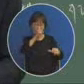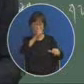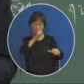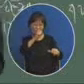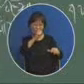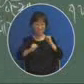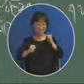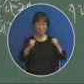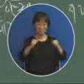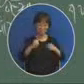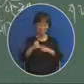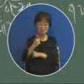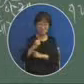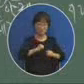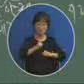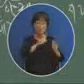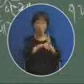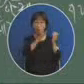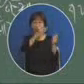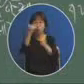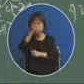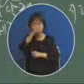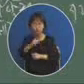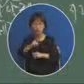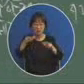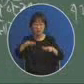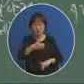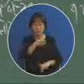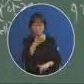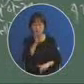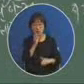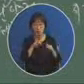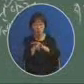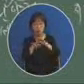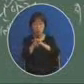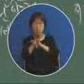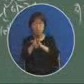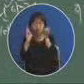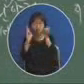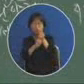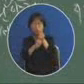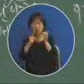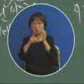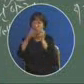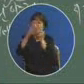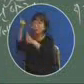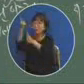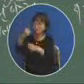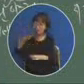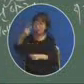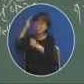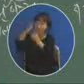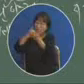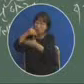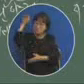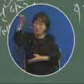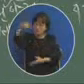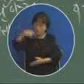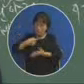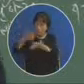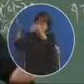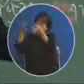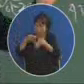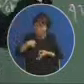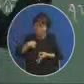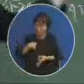and sentrymen, maybe that's when God should have called him, but now he's running away on his own. This is when God calls him. 내가 누굽니까? 이랬다. And he asks, who am I? 아니, 내가